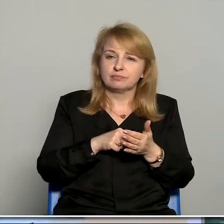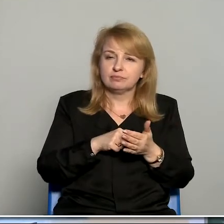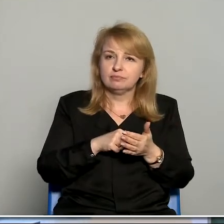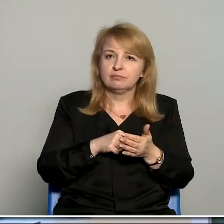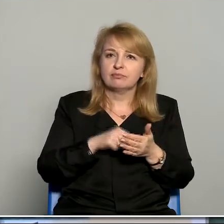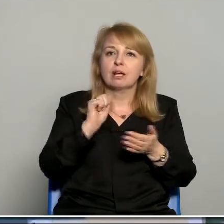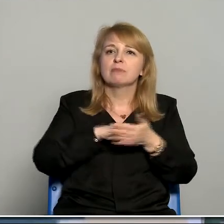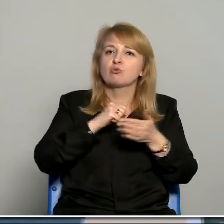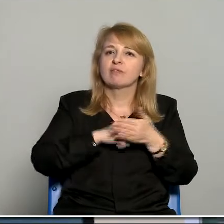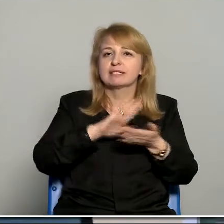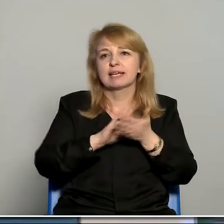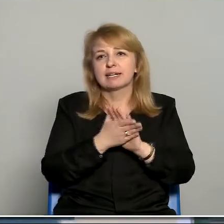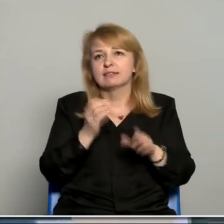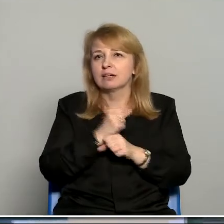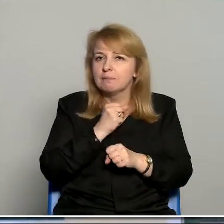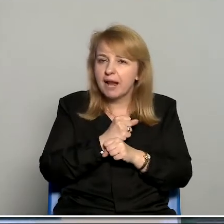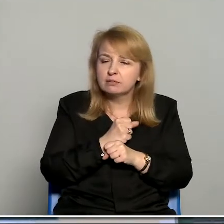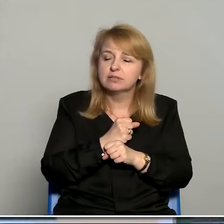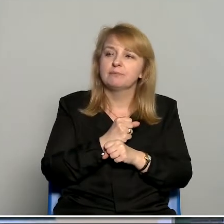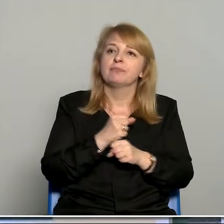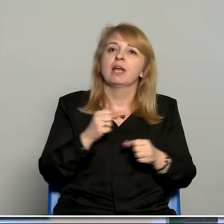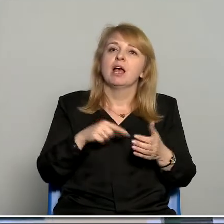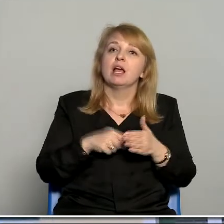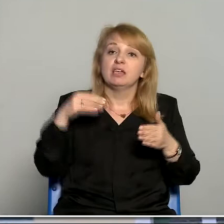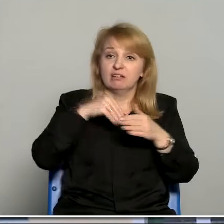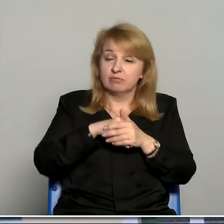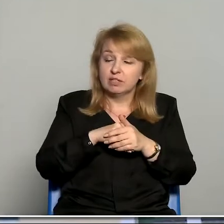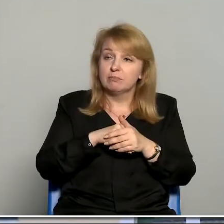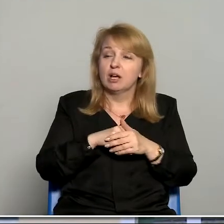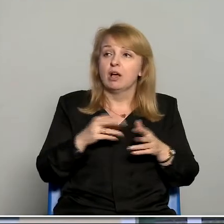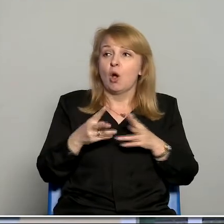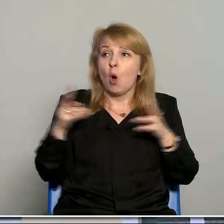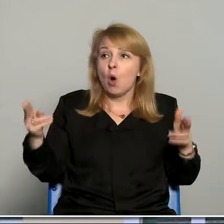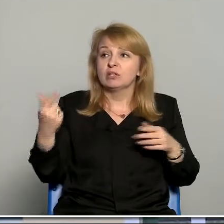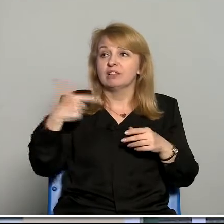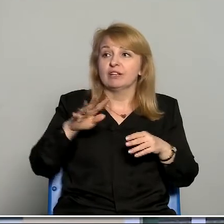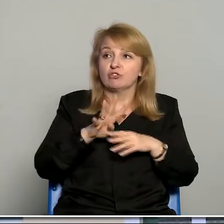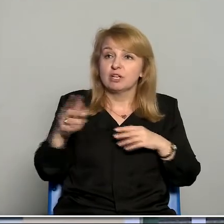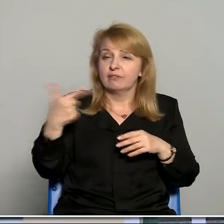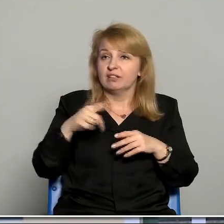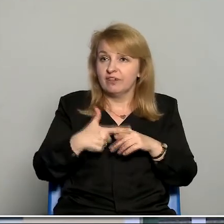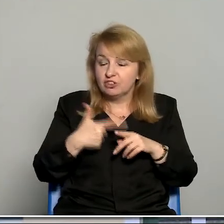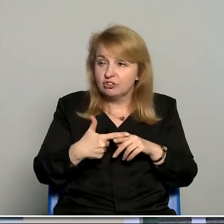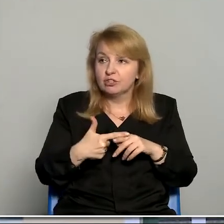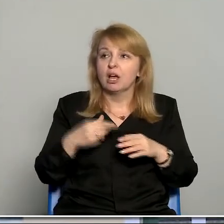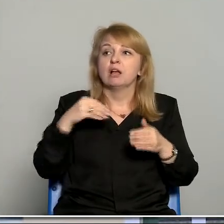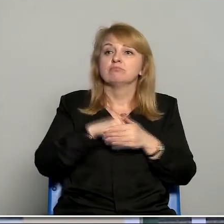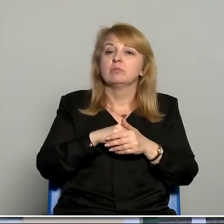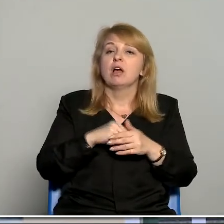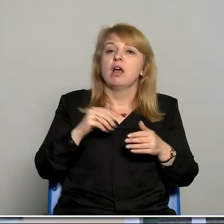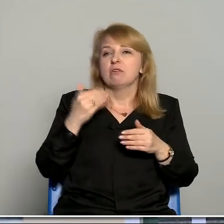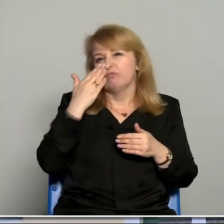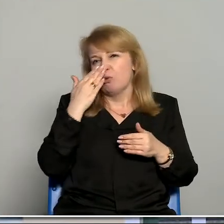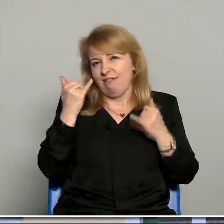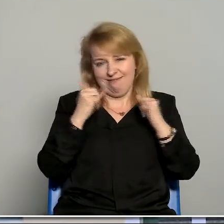Mazowiecki Rynek Pracy i okres programowania 2014-2020, podejdę troszeczkę